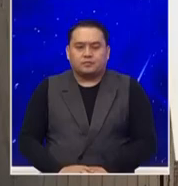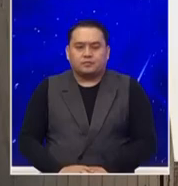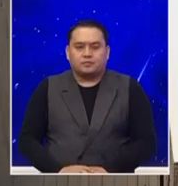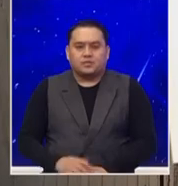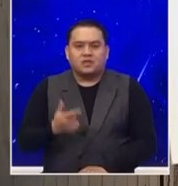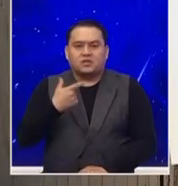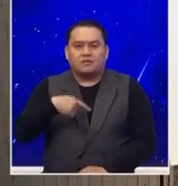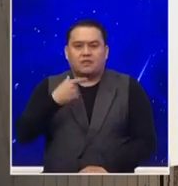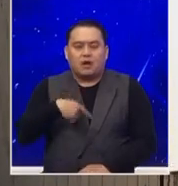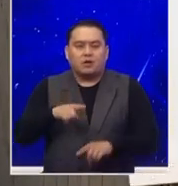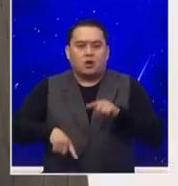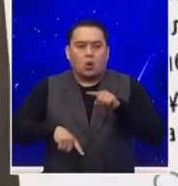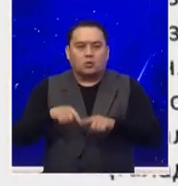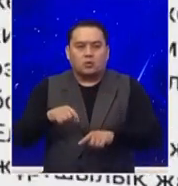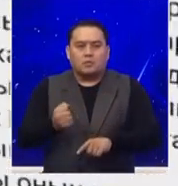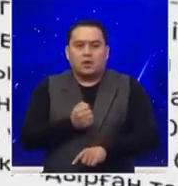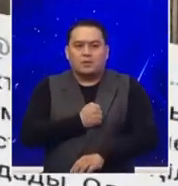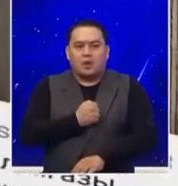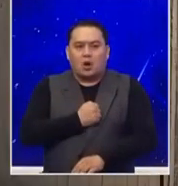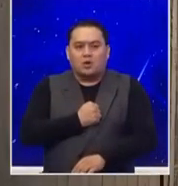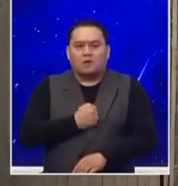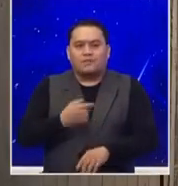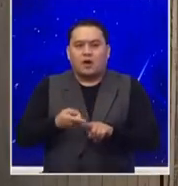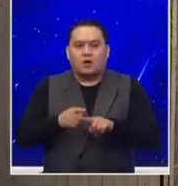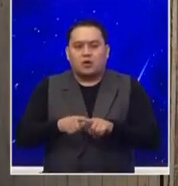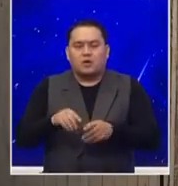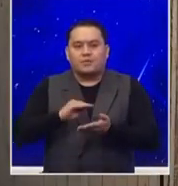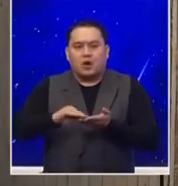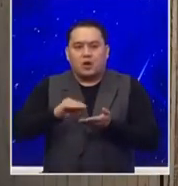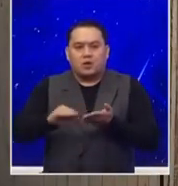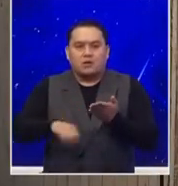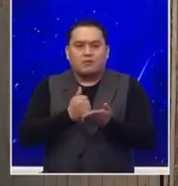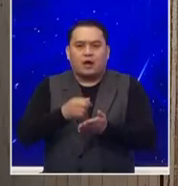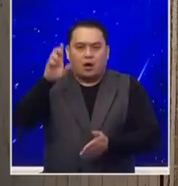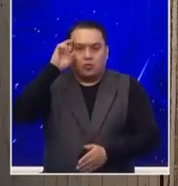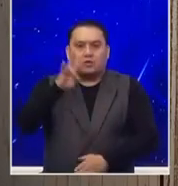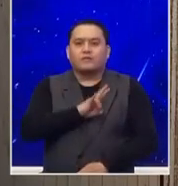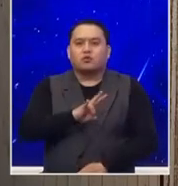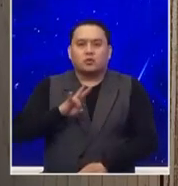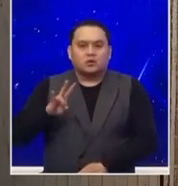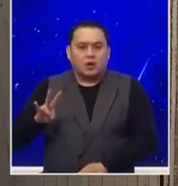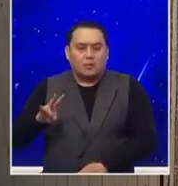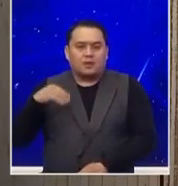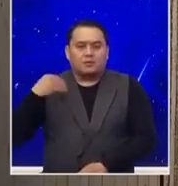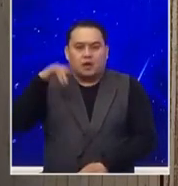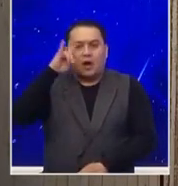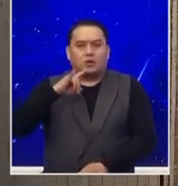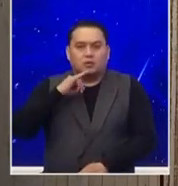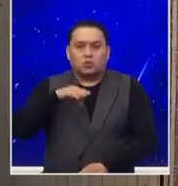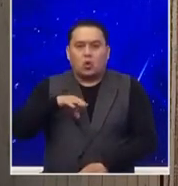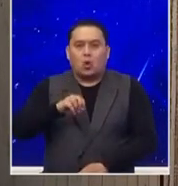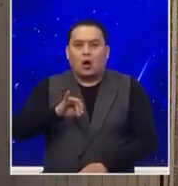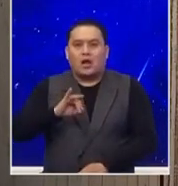Свои соболезнования родным и близким Алимгазы Раимбекова выразили в телеграммах Елбасы, Нурсултан Назарбаев, президент Казахстана